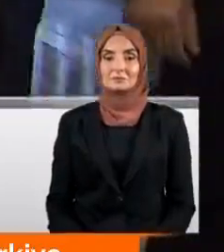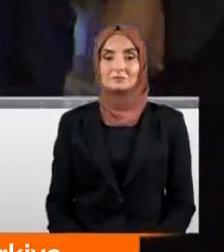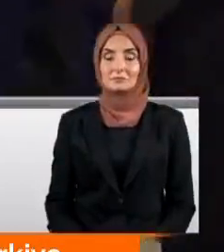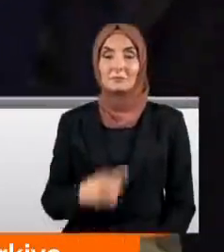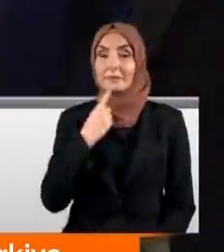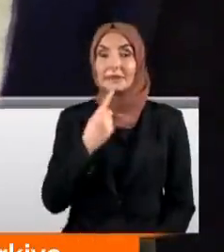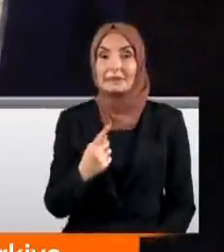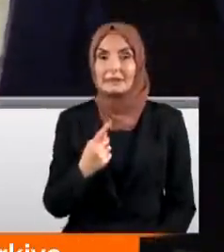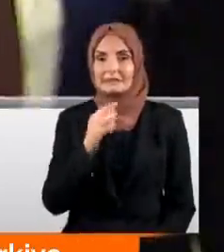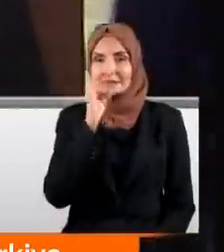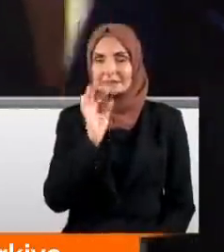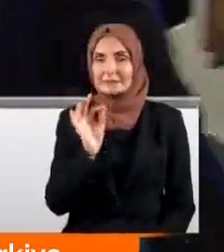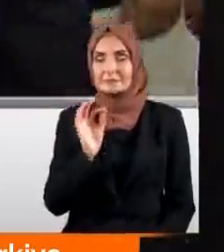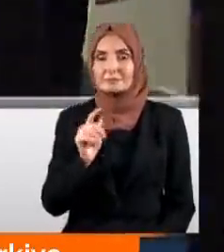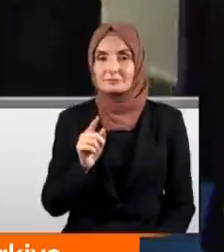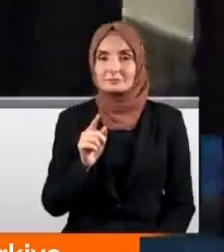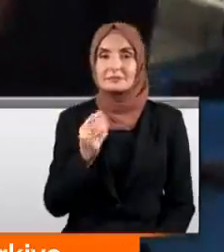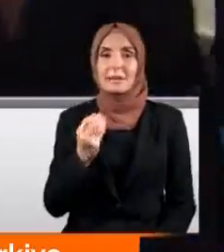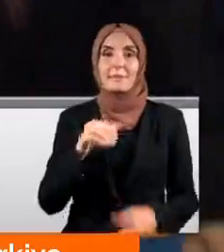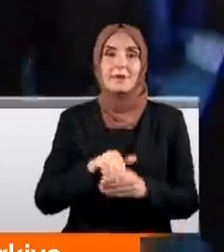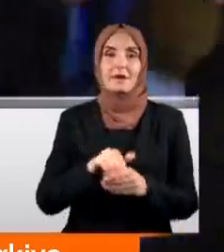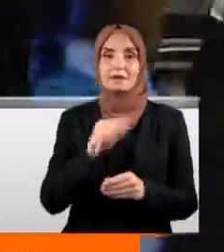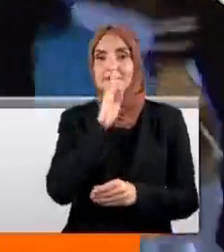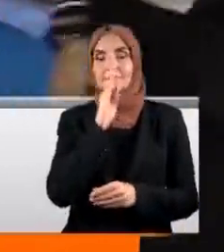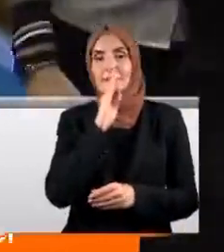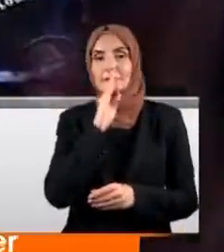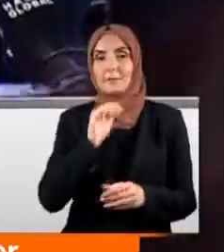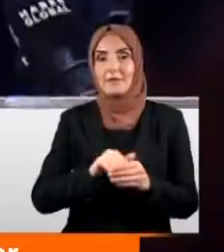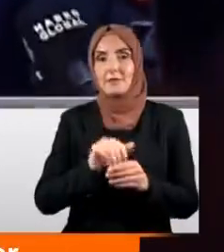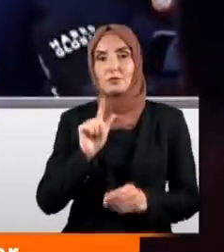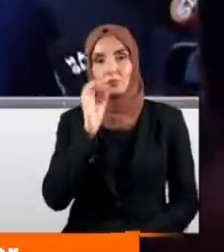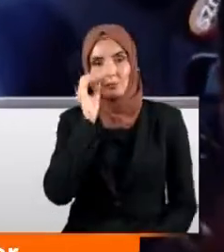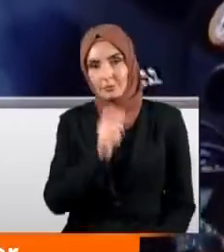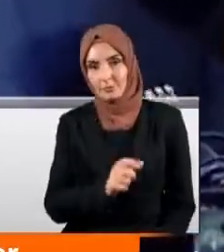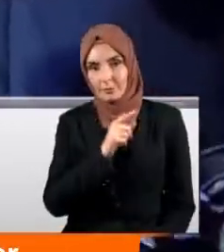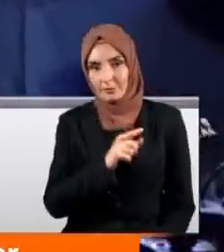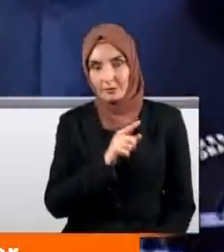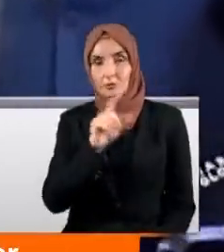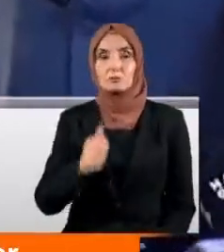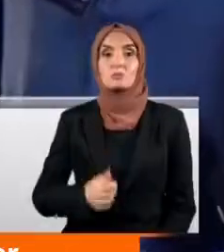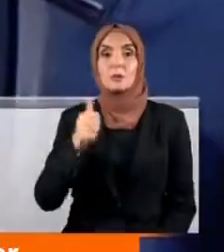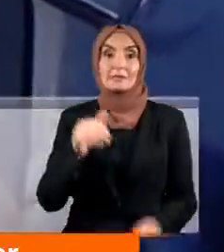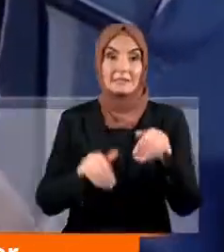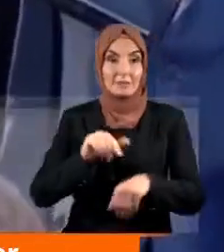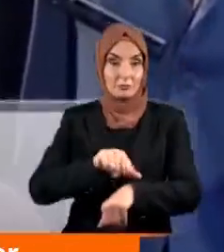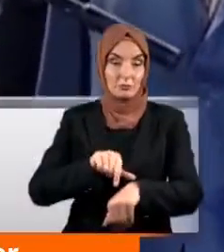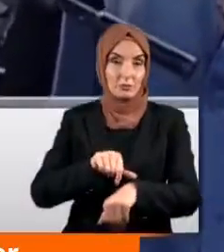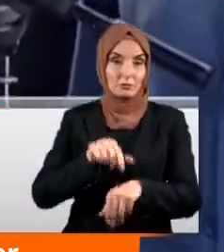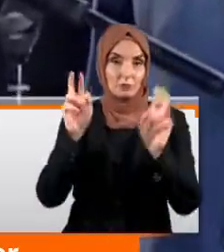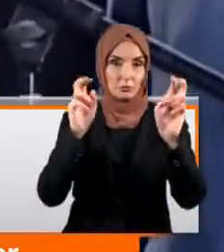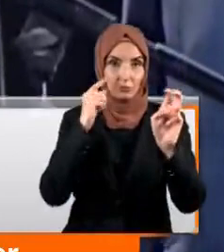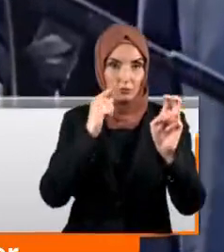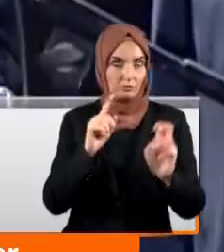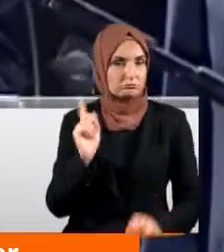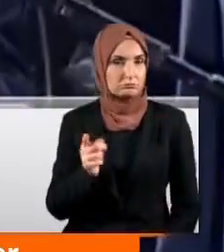İddianın sahibi İyi Parti Kocaeli milletvekili Lütfü Türkkan. Türkkan, Cumhurbaşkanlığı seçim süreciyle ilgili bomba gibi